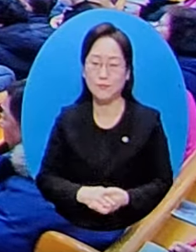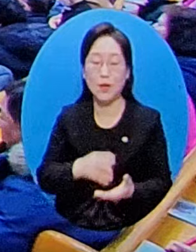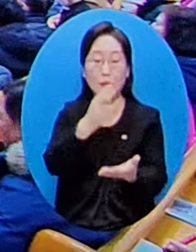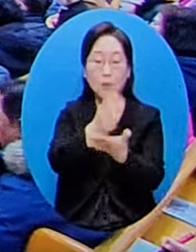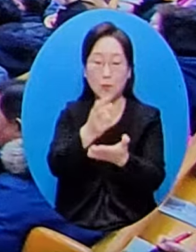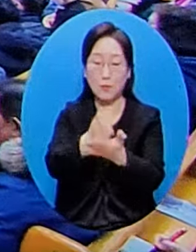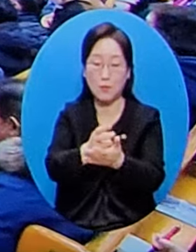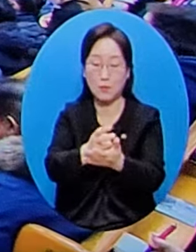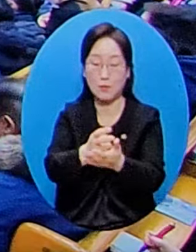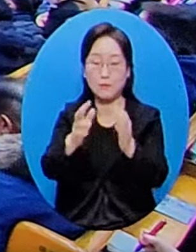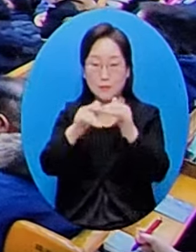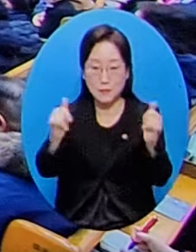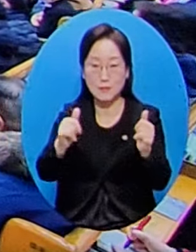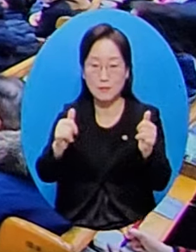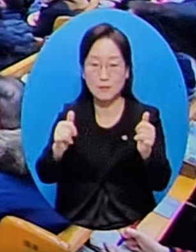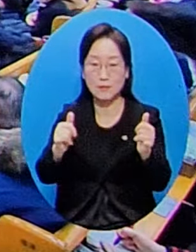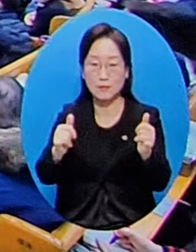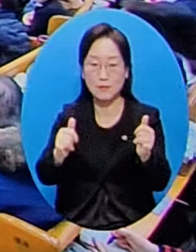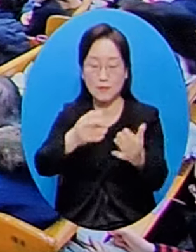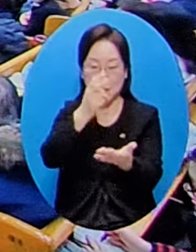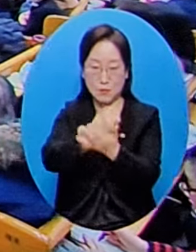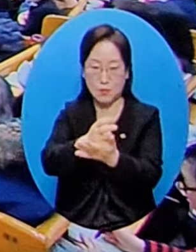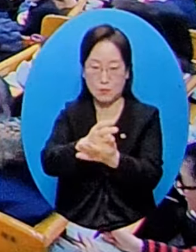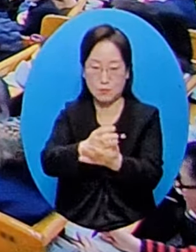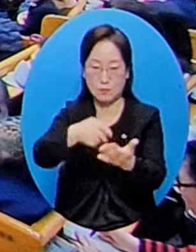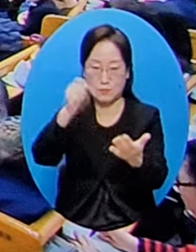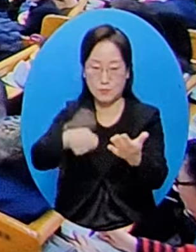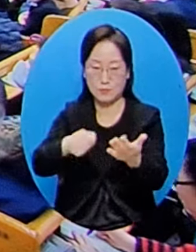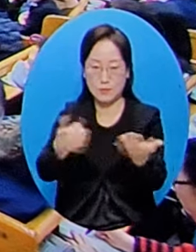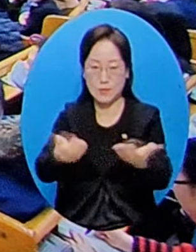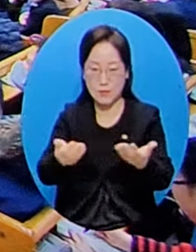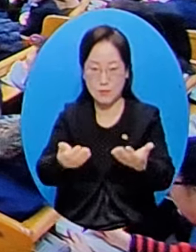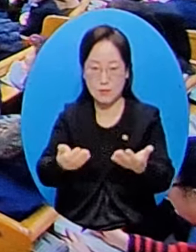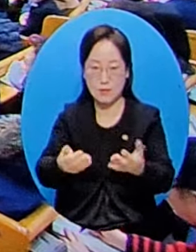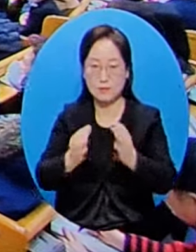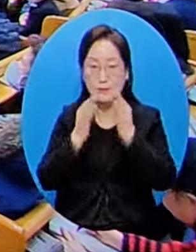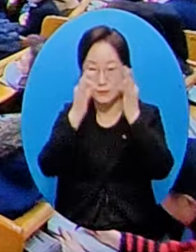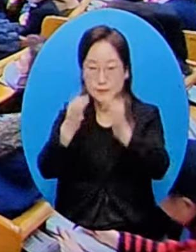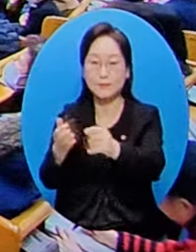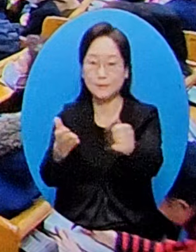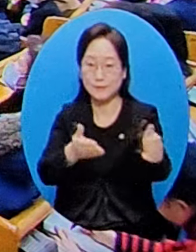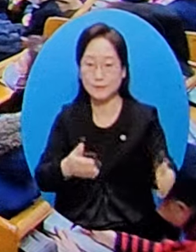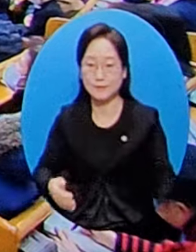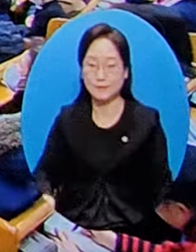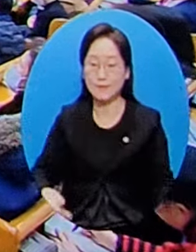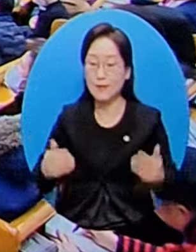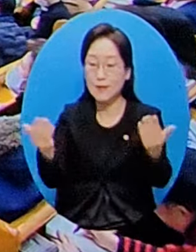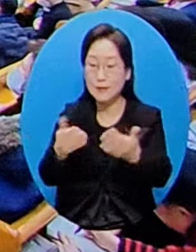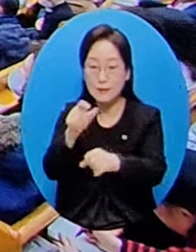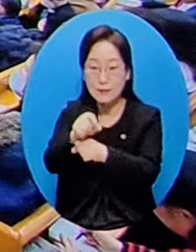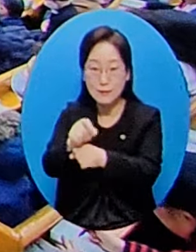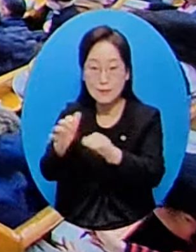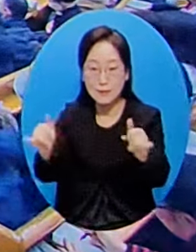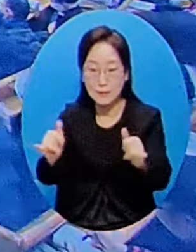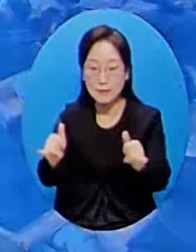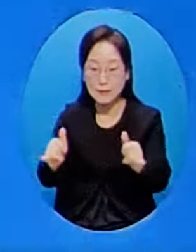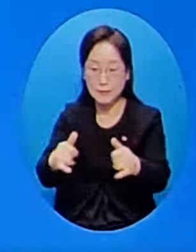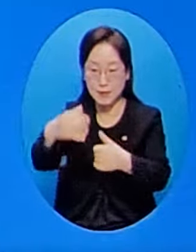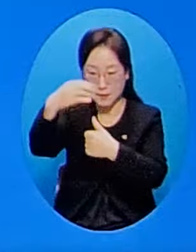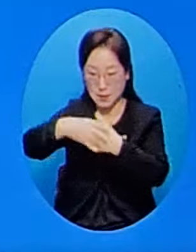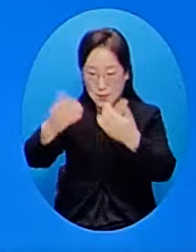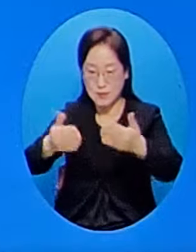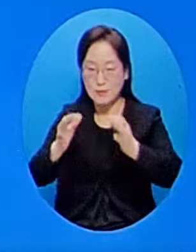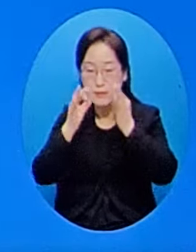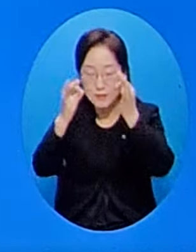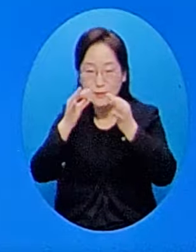법조인은 이 법률을 집행하는 일에 최선을 다해야 되고, 직장인은 그 직장에서 자기 맡겨진 일에